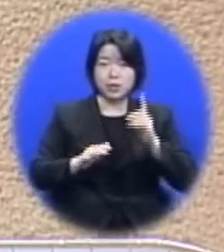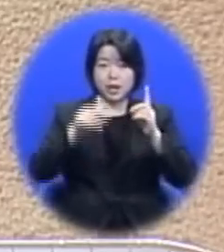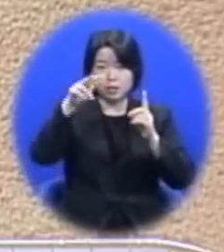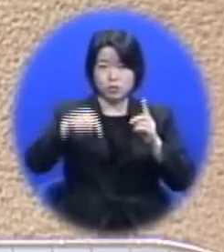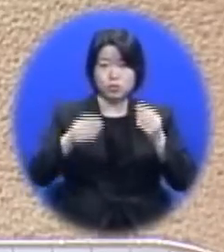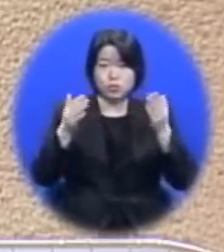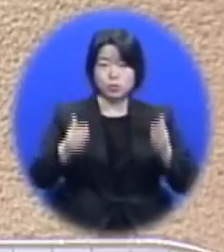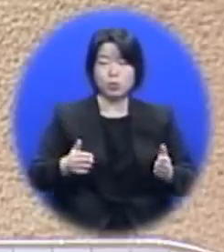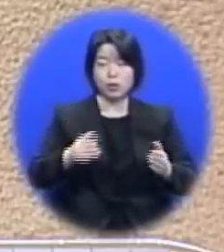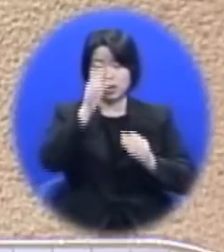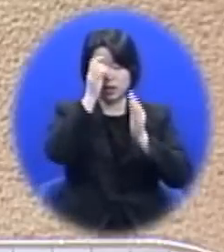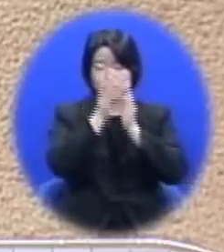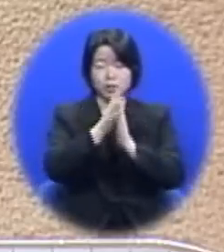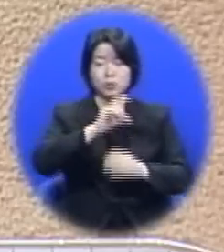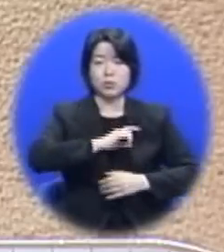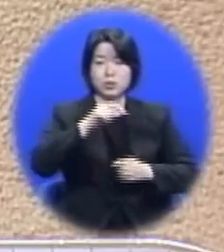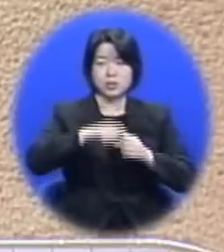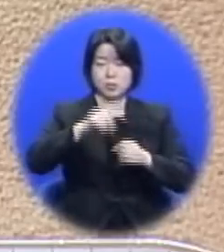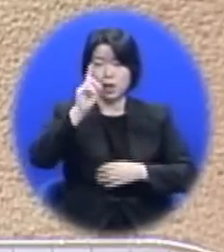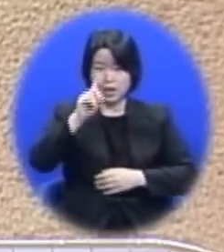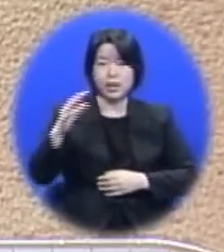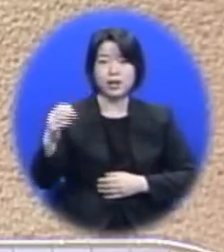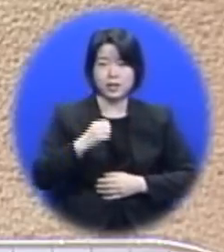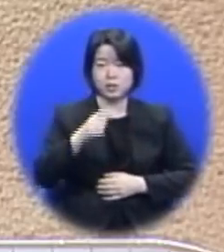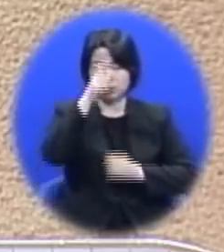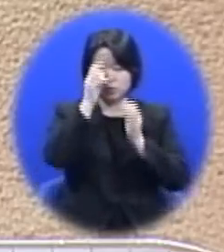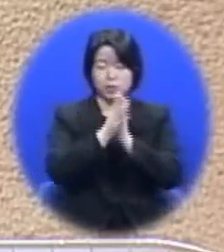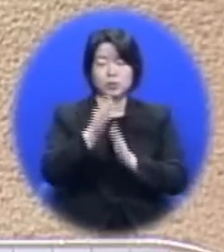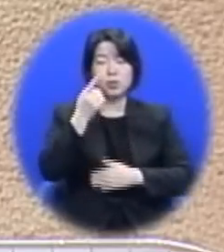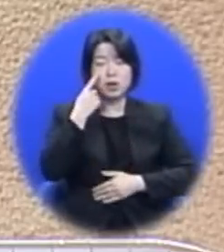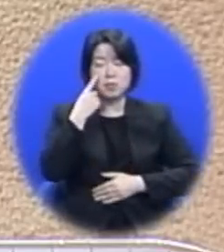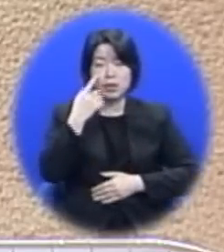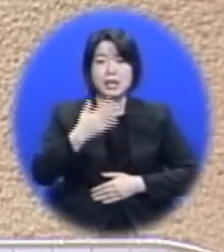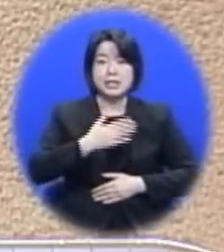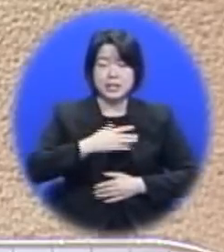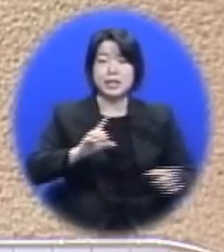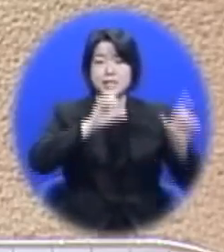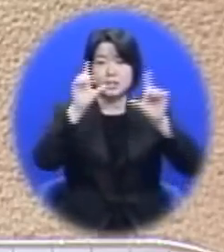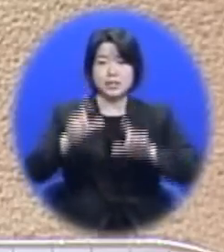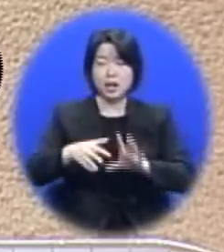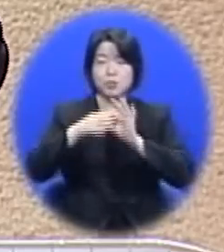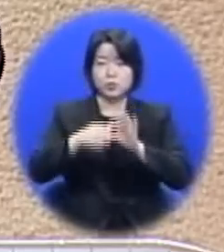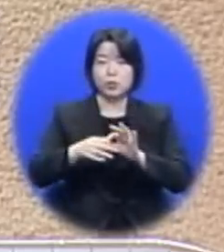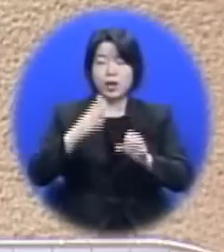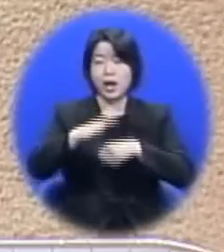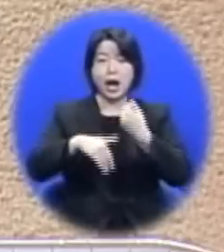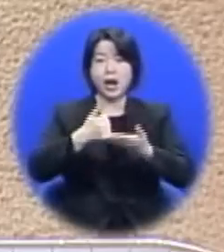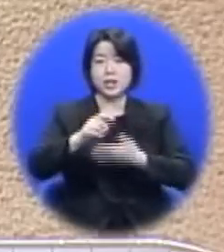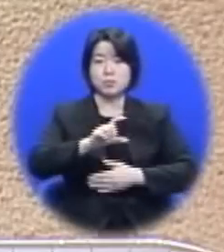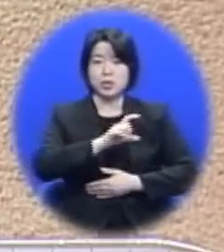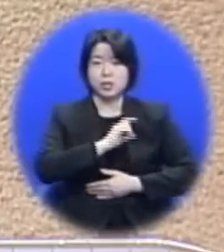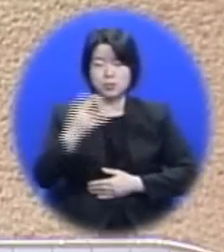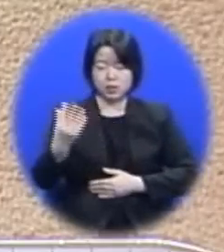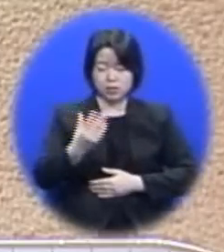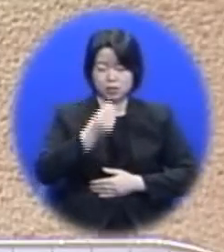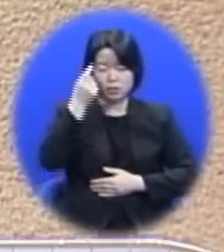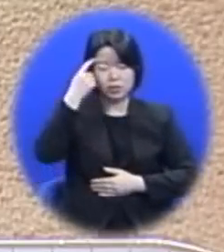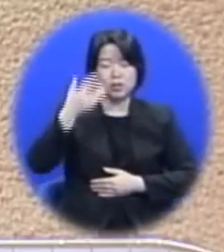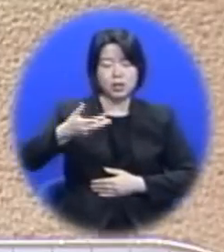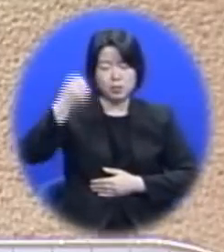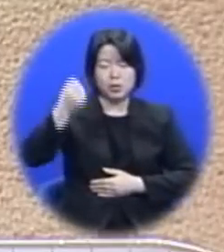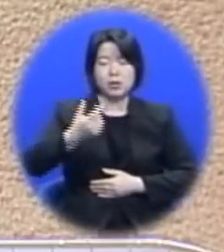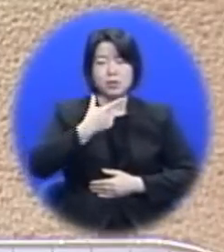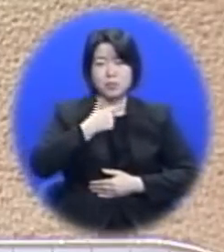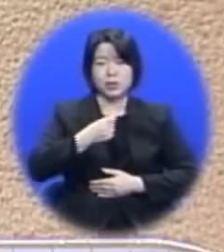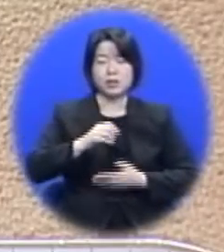그저 이 기도 제목 하나 가지고 기도해 보십시다. 하나님, 제 삶을 통하여 하나님의 이름이 거룩히 여김을 받으시기